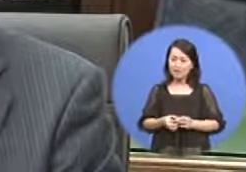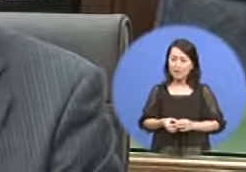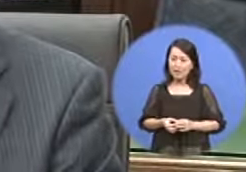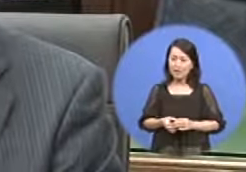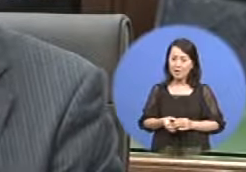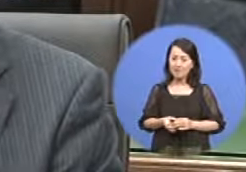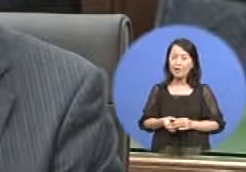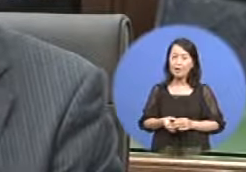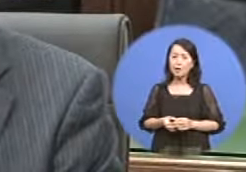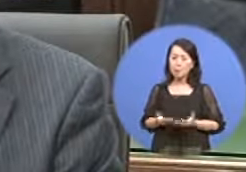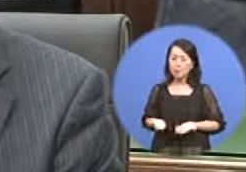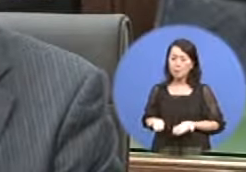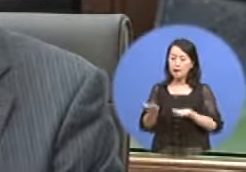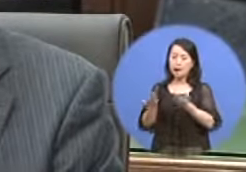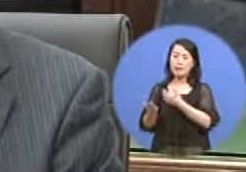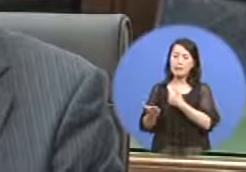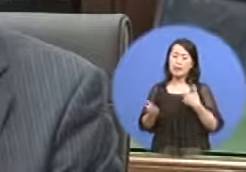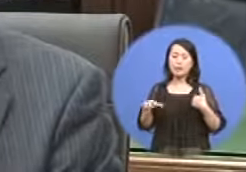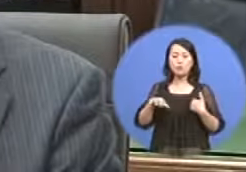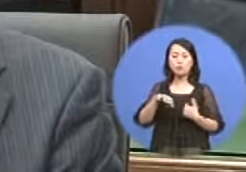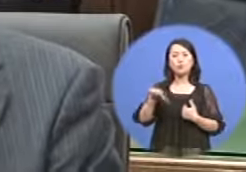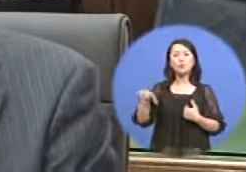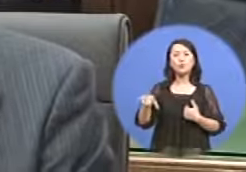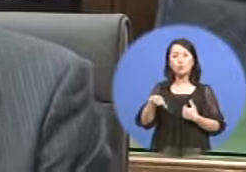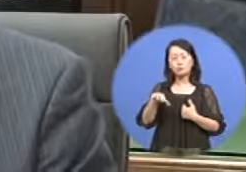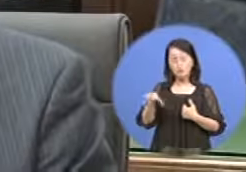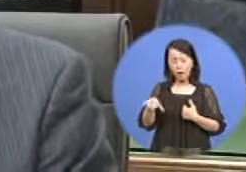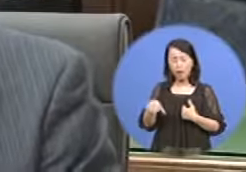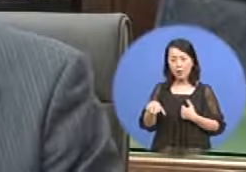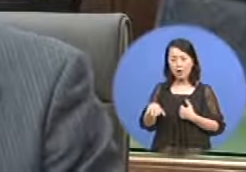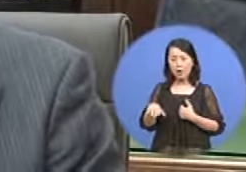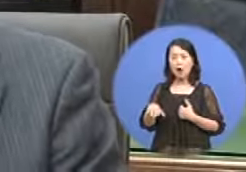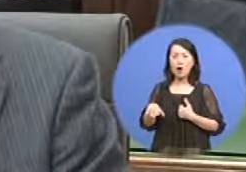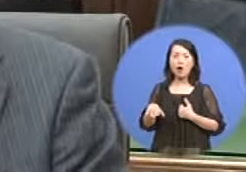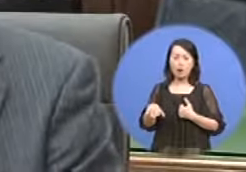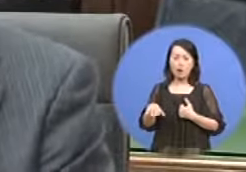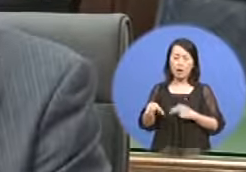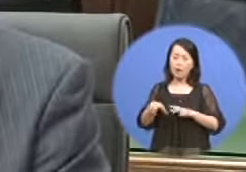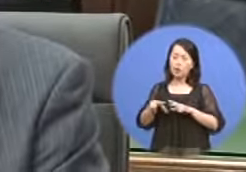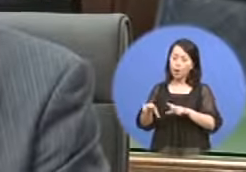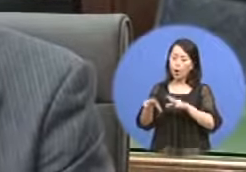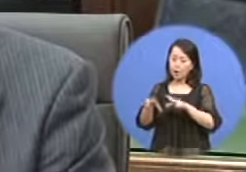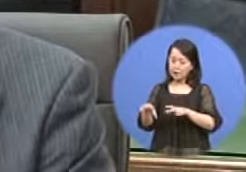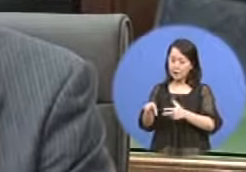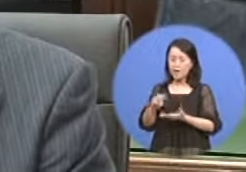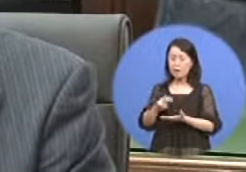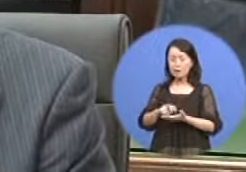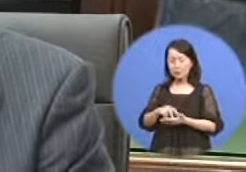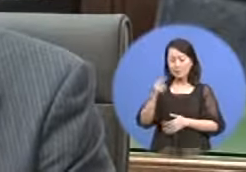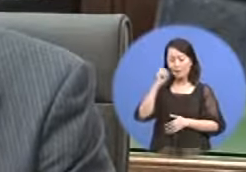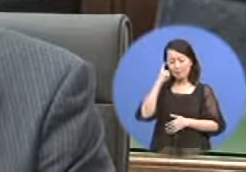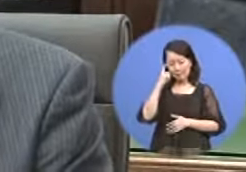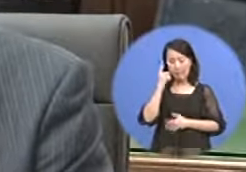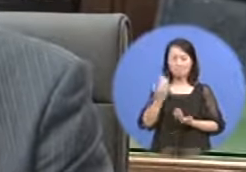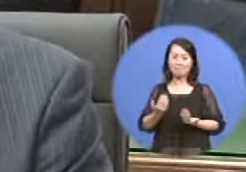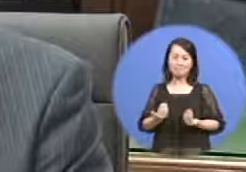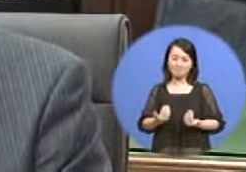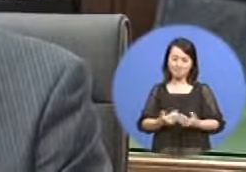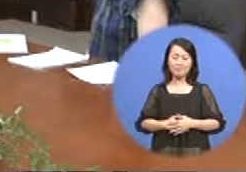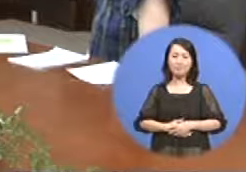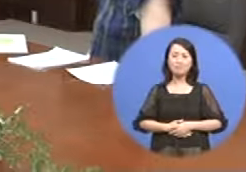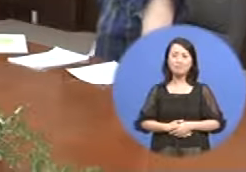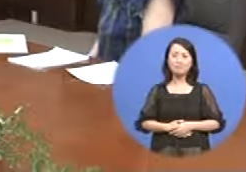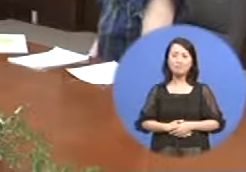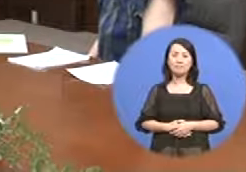はい、 少しこう負担を軽くしてあげるというようなことも、教育行政としては必要だと思いますね。 はい、なる